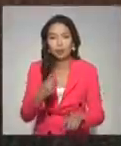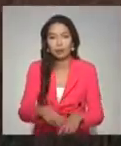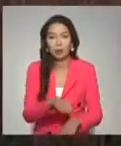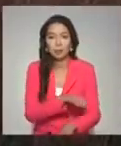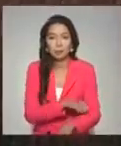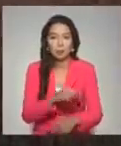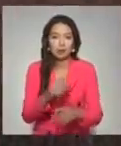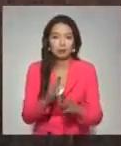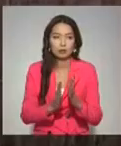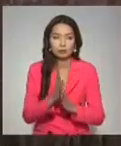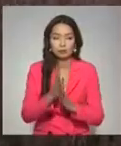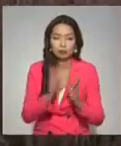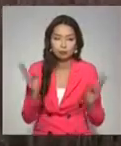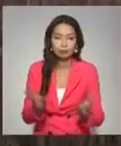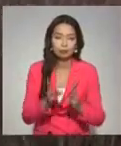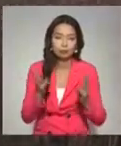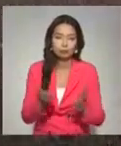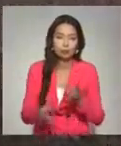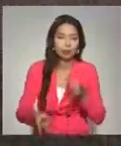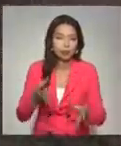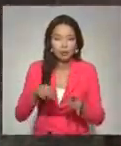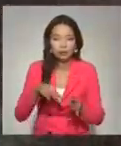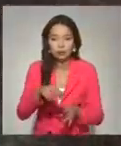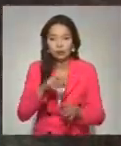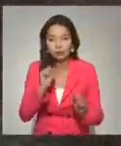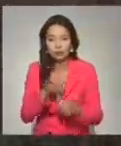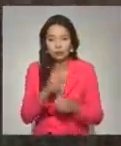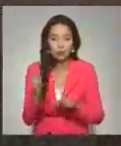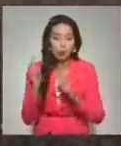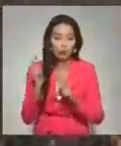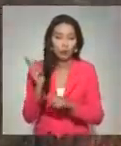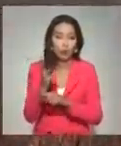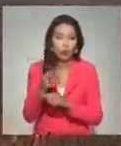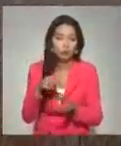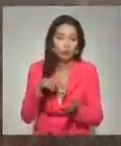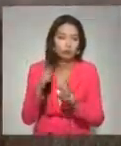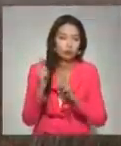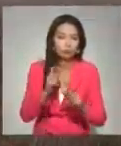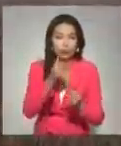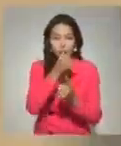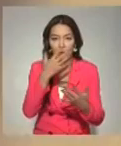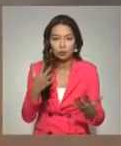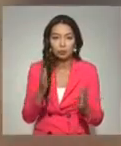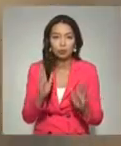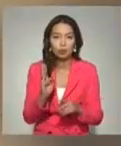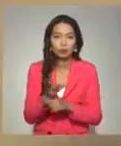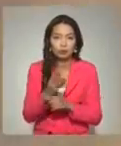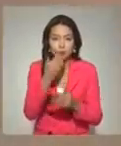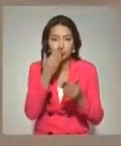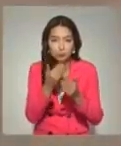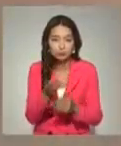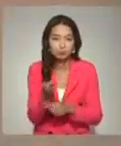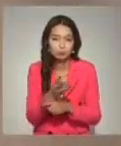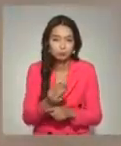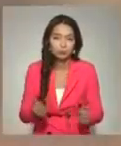қамыстың айналасы батпақ. Сондықтан өрт сөндіру техникалары жете алмай отыр. Тек өрт бері шылшыған соң ғана төтеншеліктер жұмысқа кірісті.